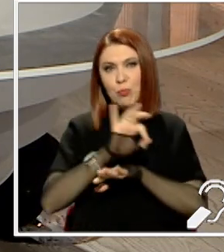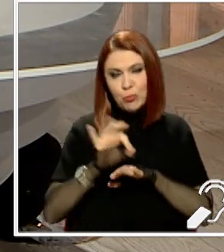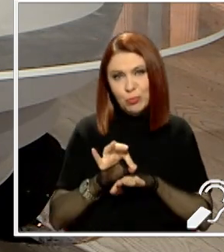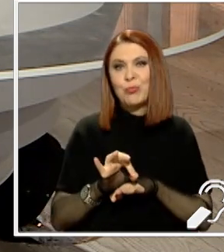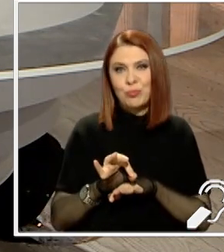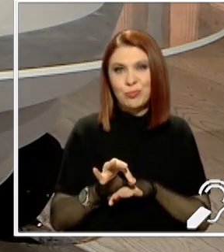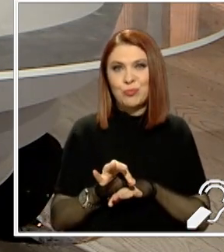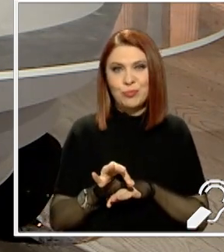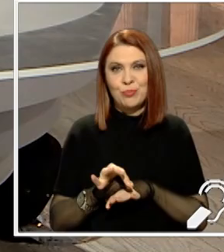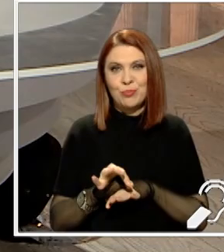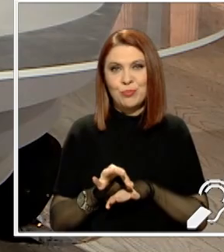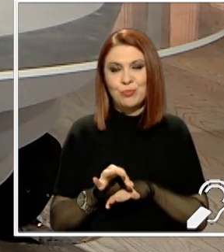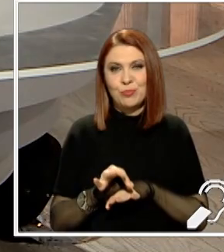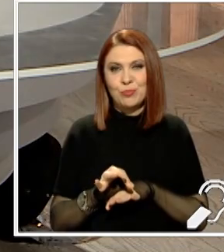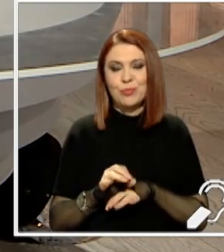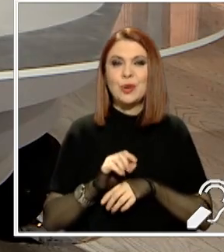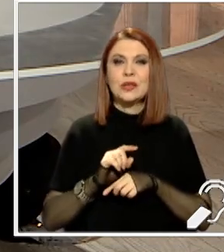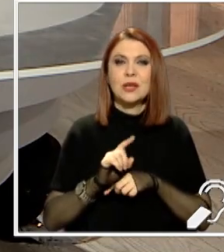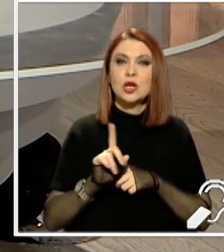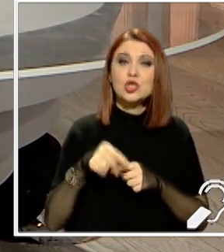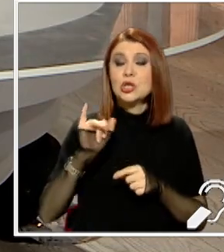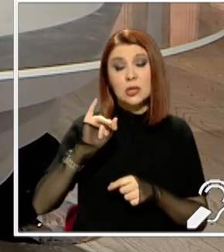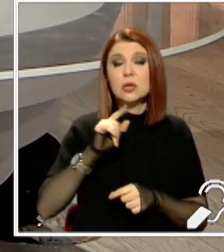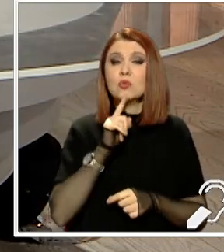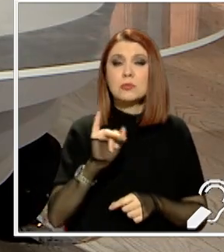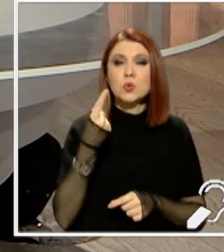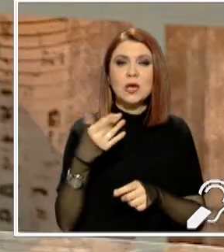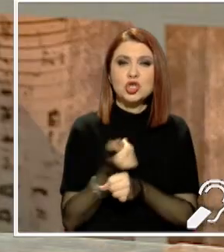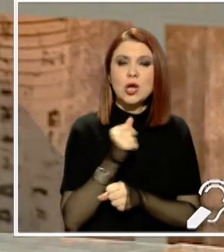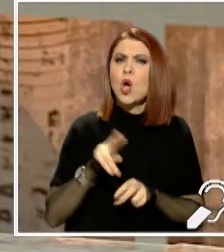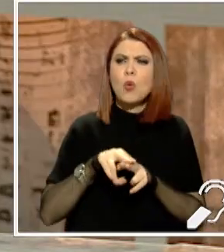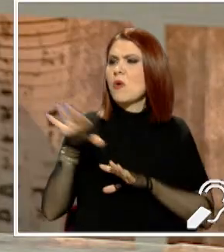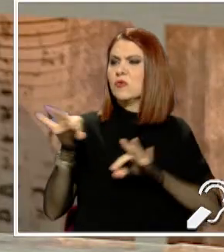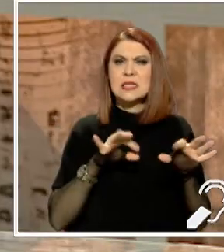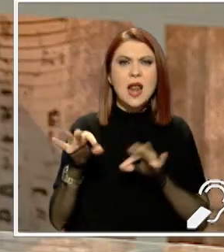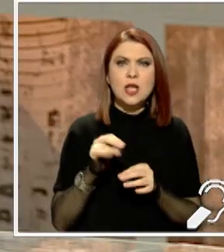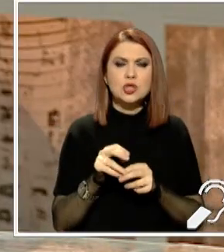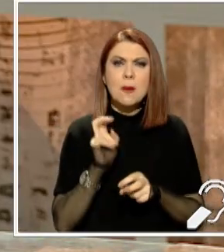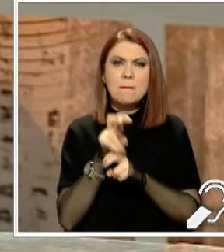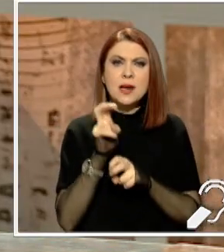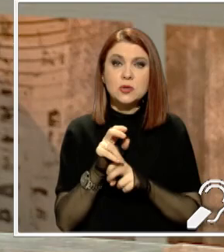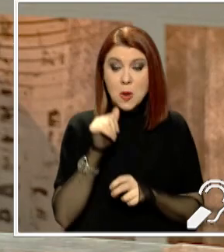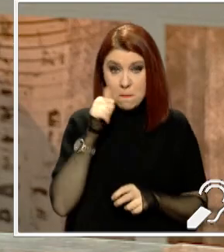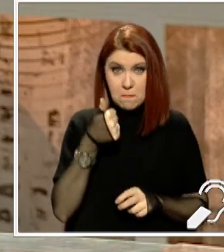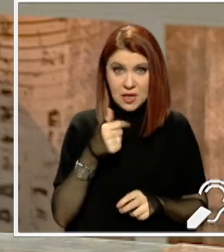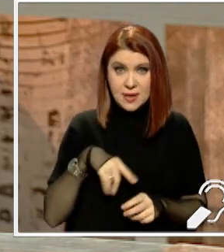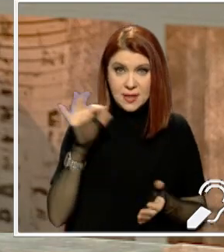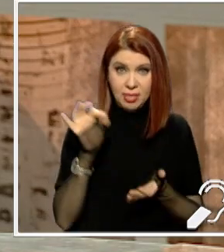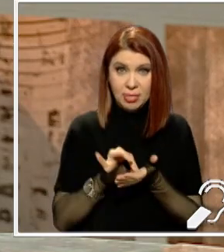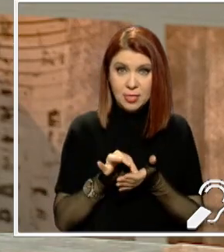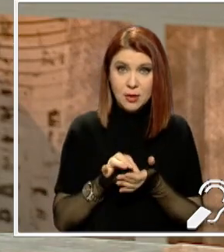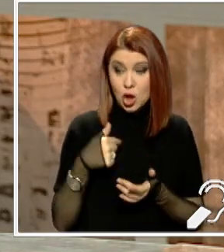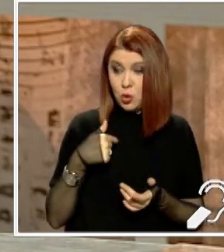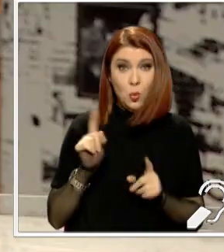care după aceea este și un câștigător. Cum au fost aleși participanții? Mâine, nu? Este data... Nu